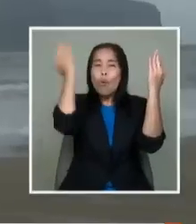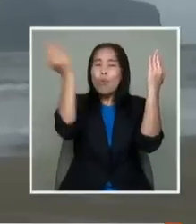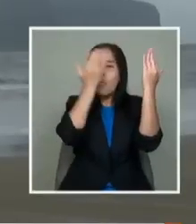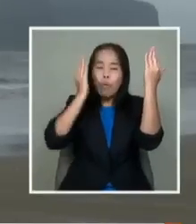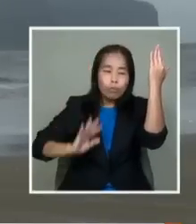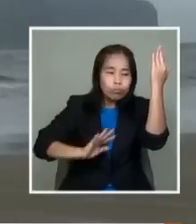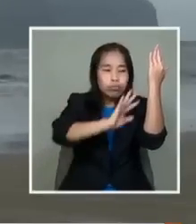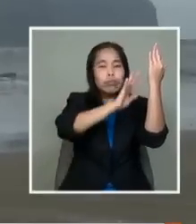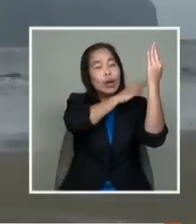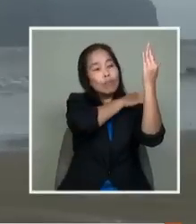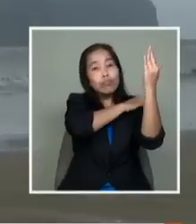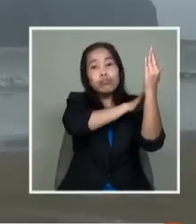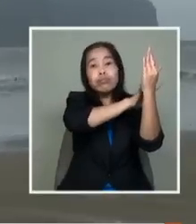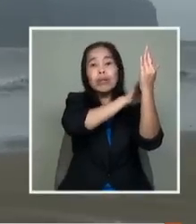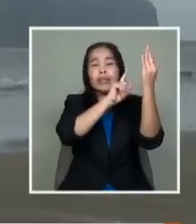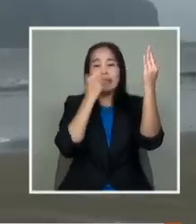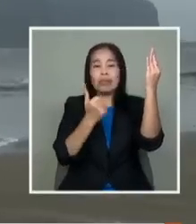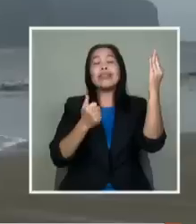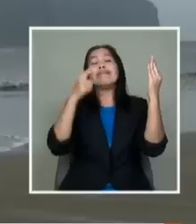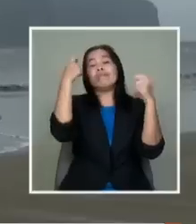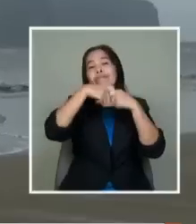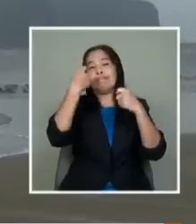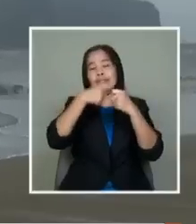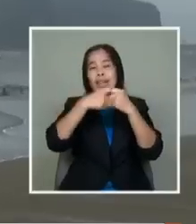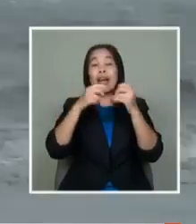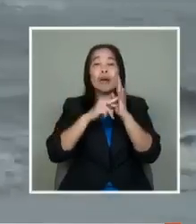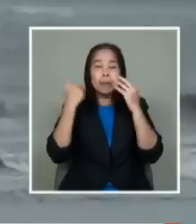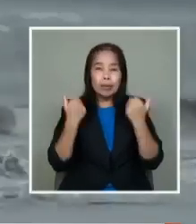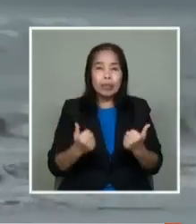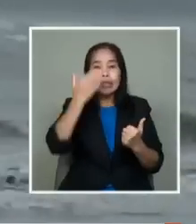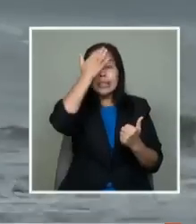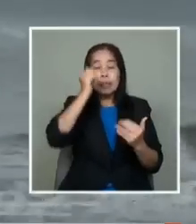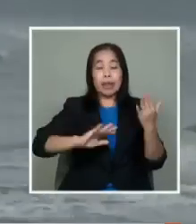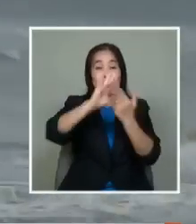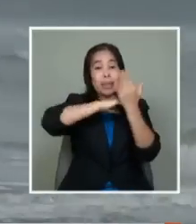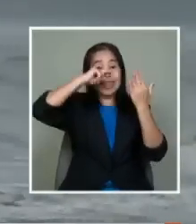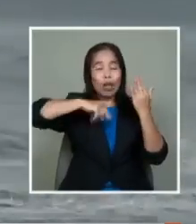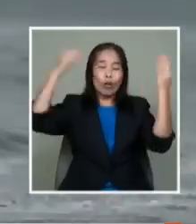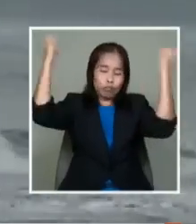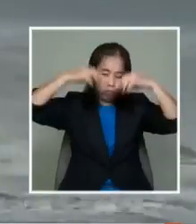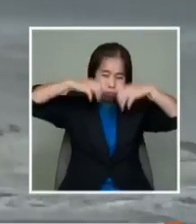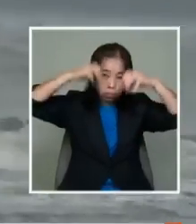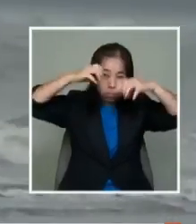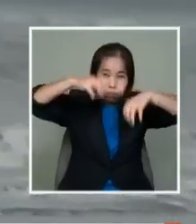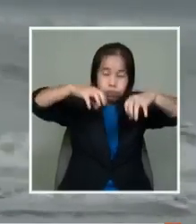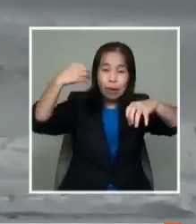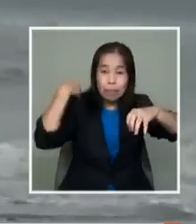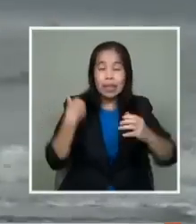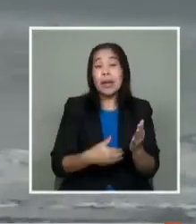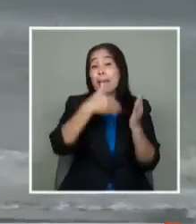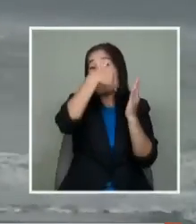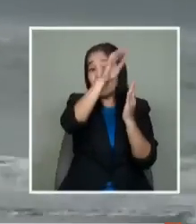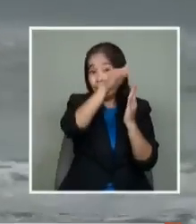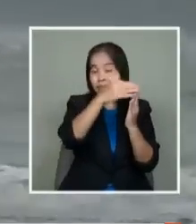ศต่ำปกคลุมบริเวณเวียดนามตอนบนนะคะส่งผลให้ไทยเราเองมีฝนตกต่อเนื่องทั้งภาคเหนือ